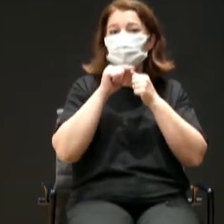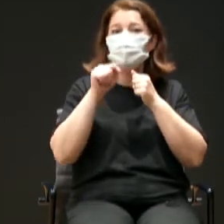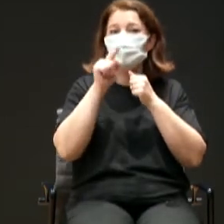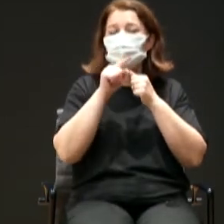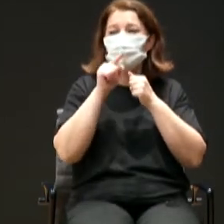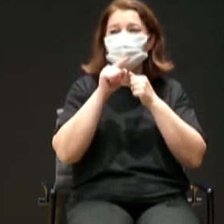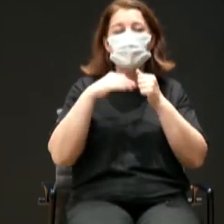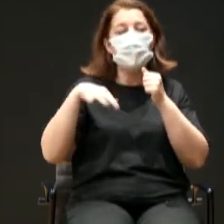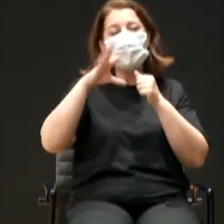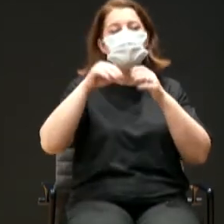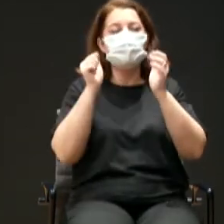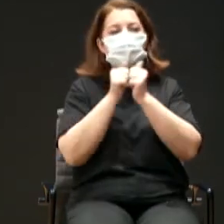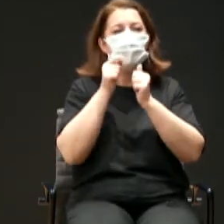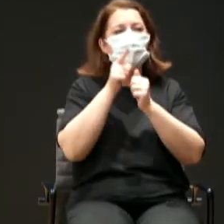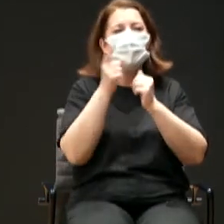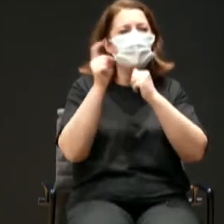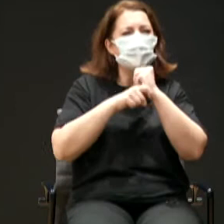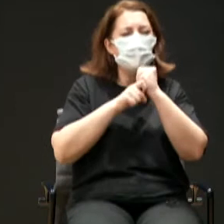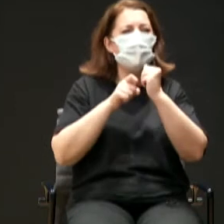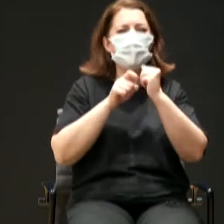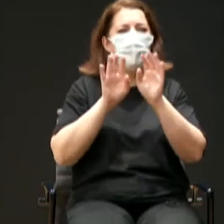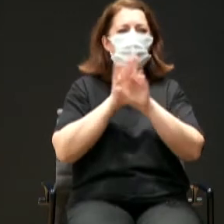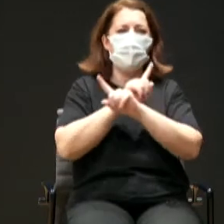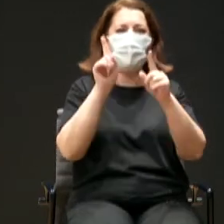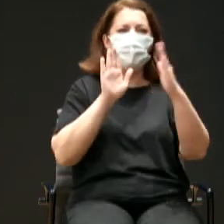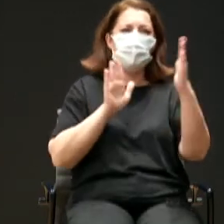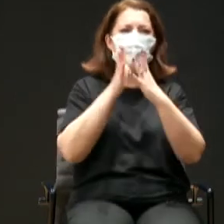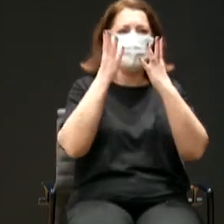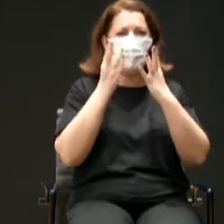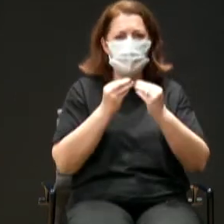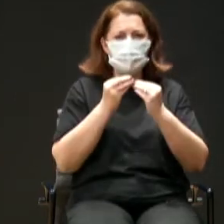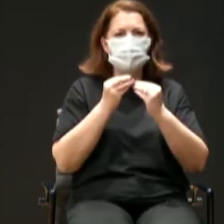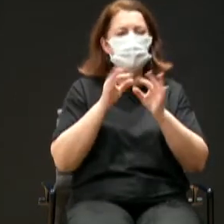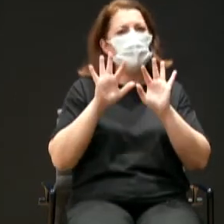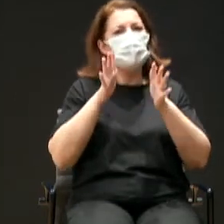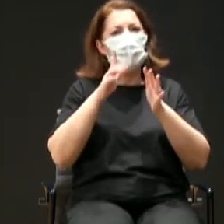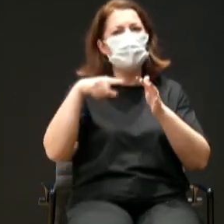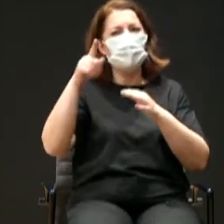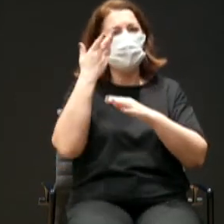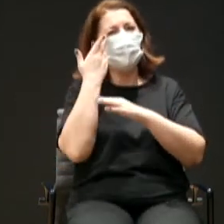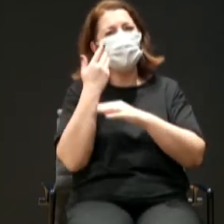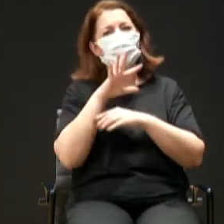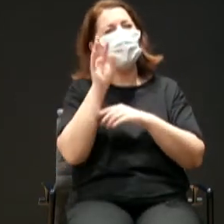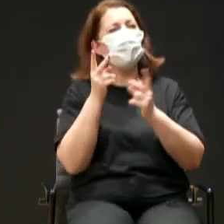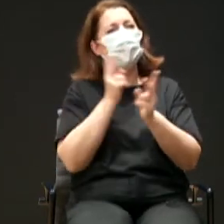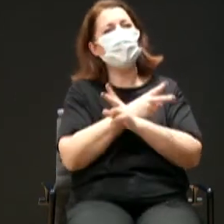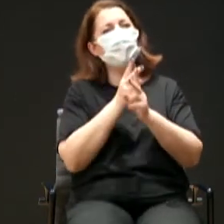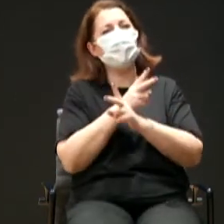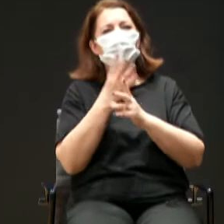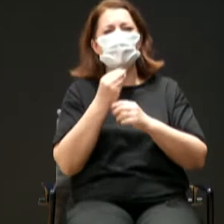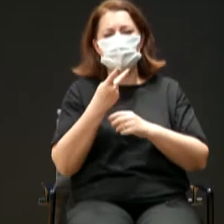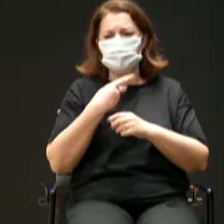beraber bu terör örgütlerinin karşısında durduğumuz imajını verelim. Adamlar izliyorlar belki de şu an, gülüyorlar yani. Anlatabiliyor muyum? Biz